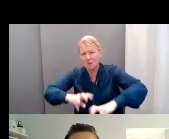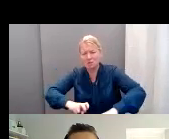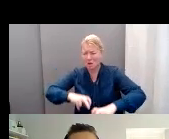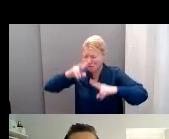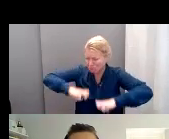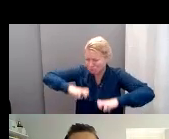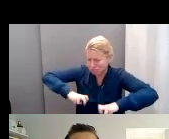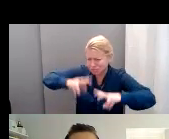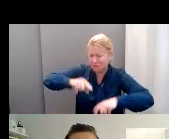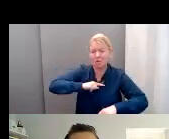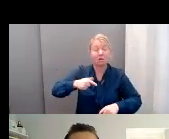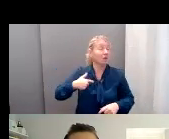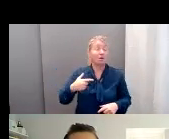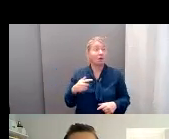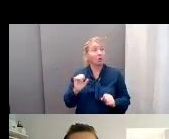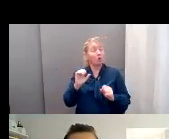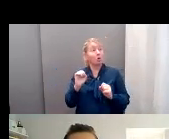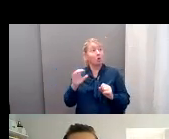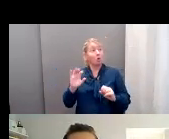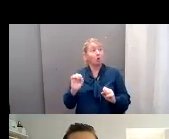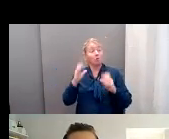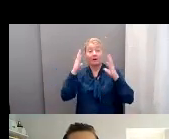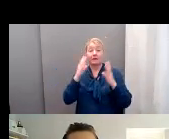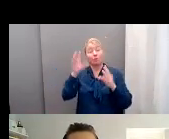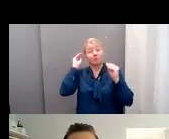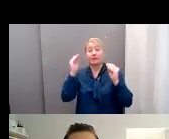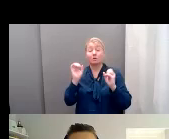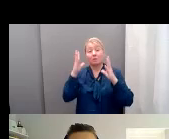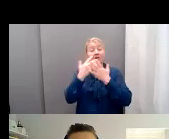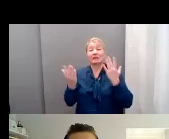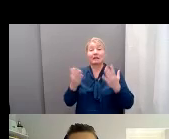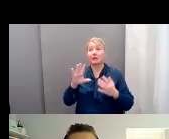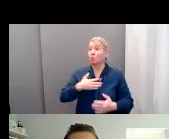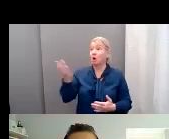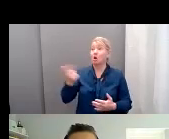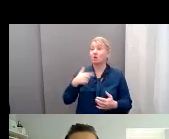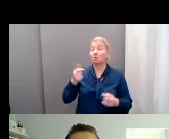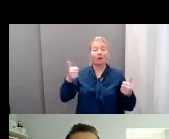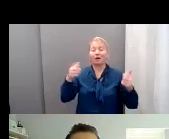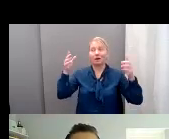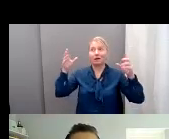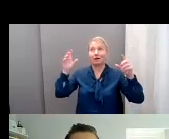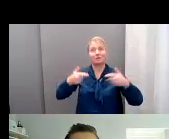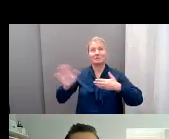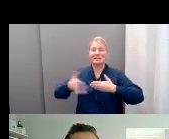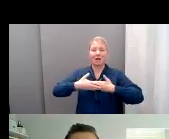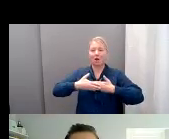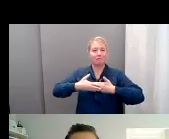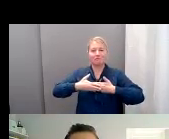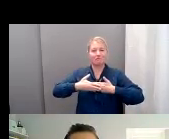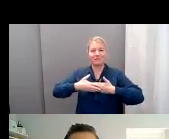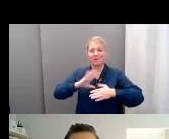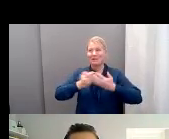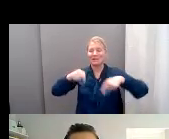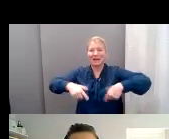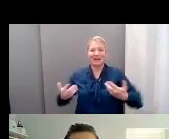att det är obehagligt. För jag är inte där. Jag går ur. Och sen så känner jag efteråt. Men för det mesta gör jag inte ens det, för det finns